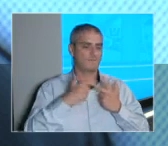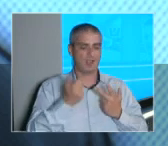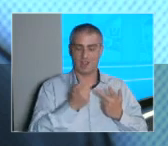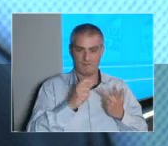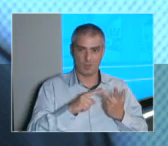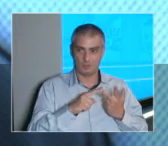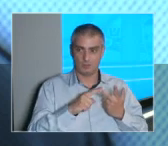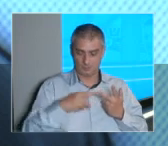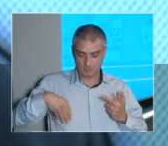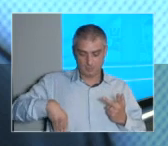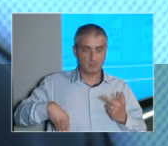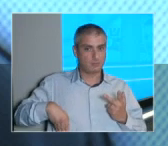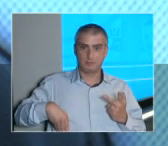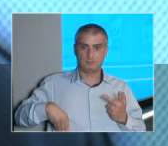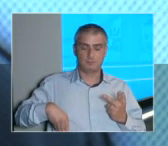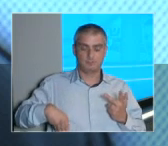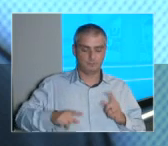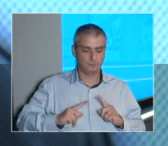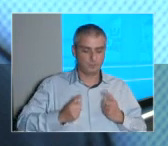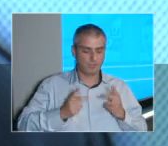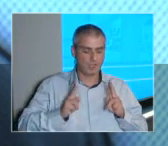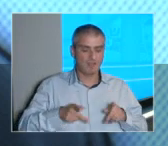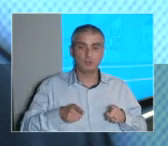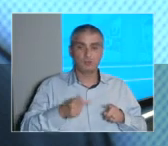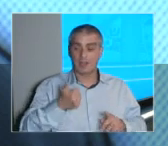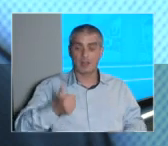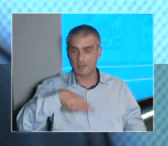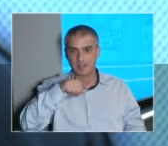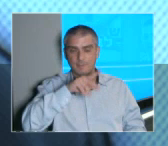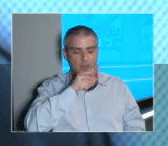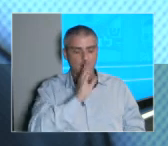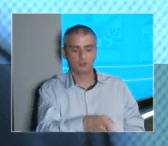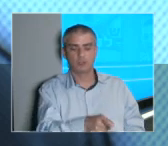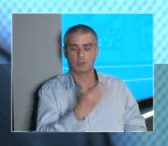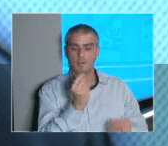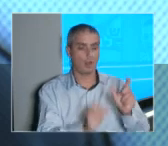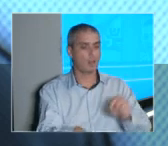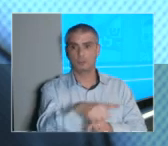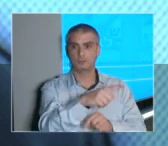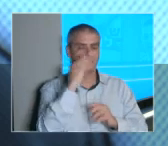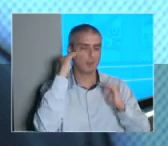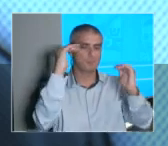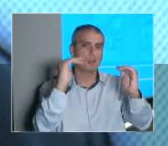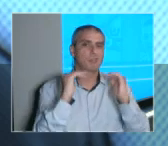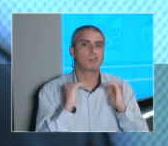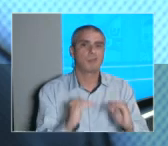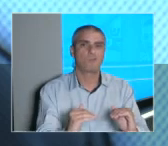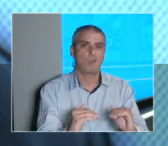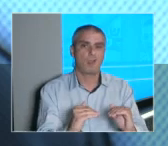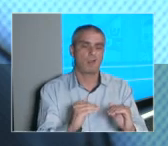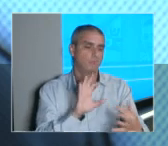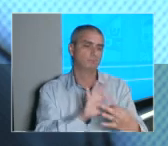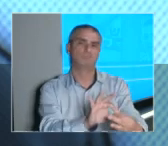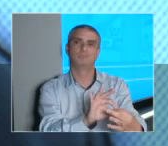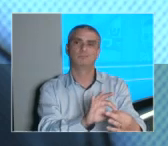שאתה ואני מחזיקים בכיס עכשיו, נוצרה אפשרות למנהיגים לדבר ישירות עם ההמון בצורה מאוד רדודה, בעיקר